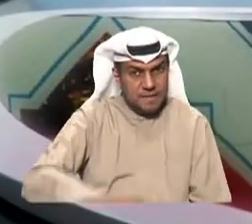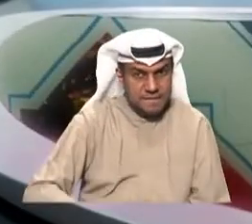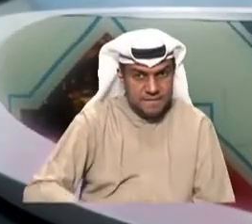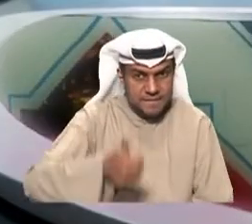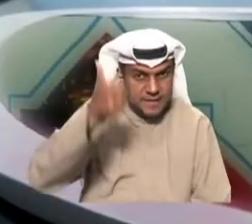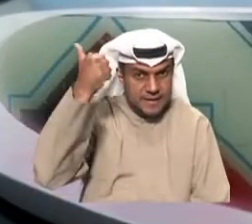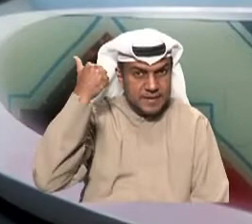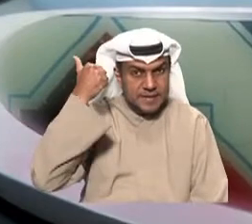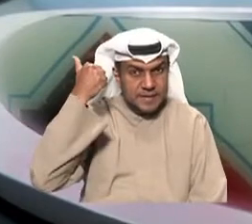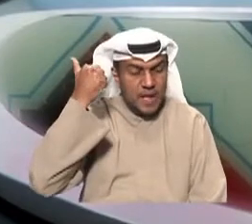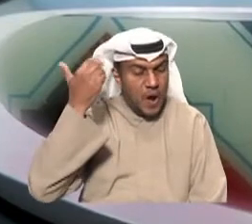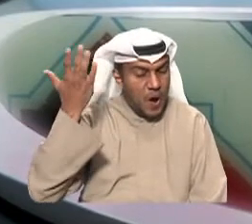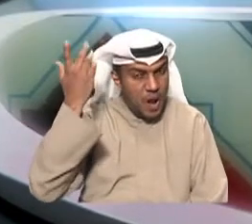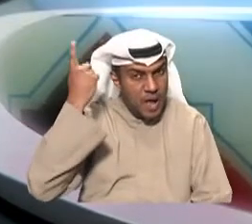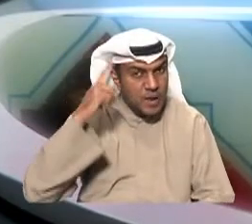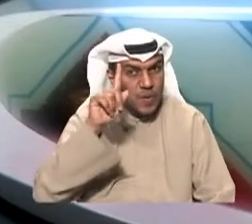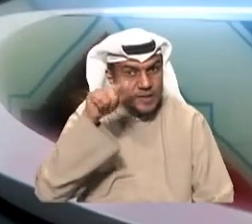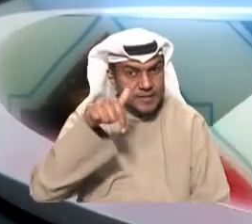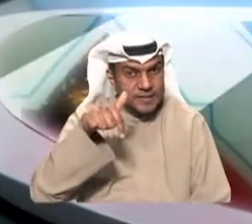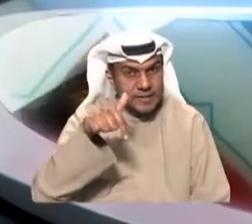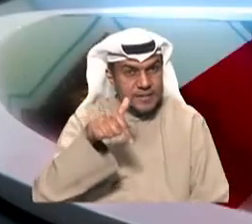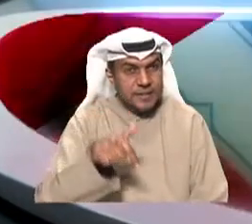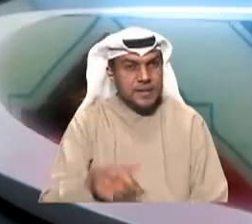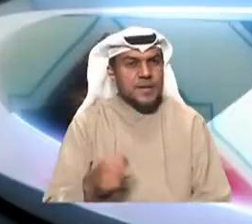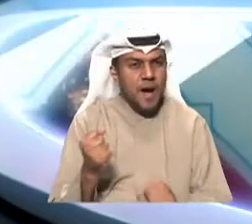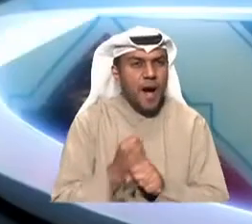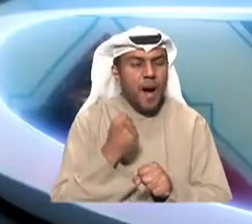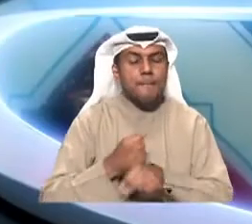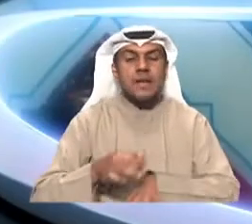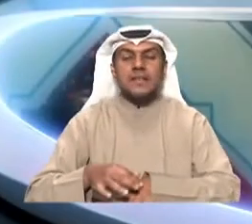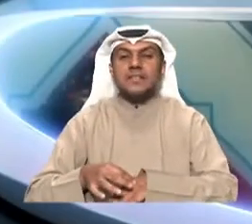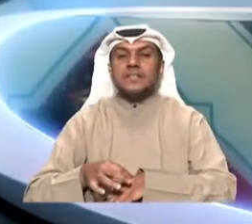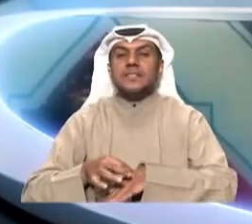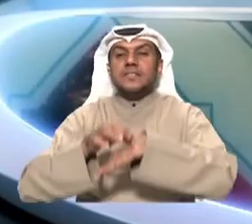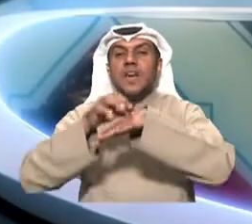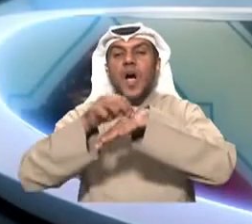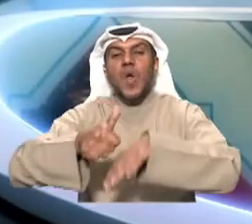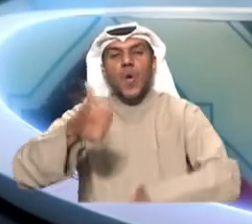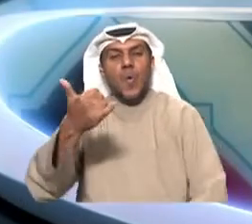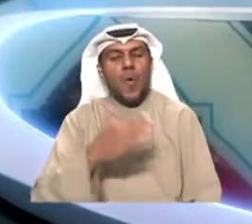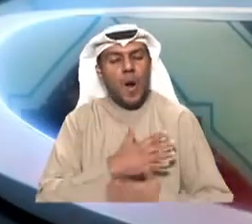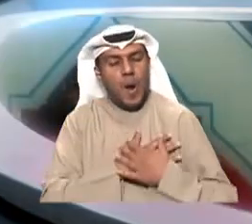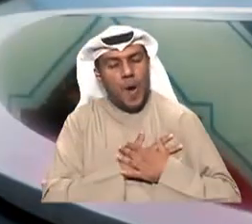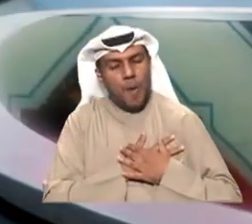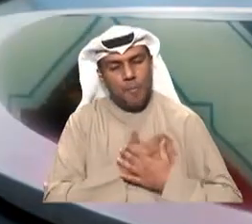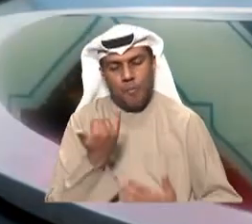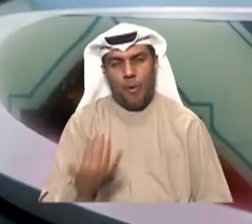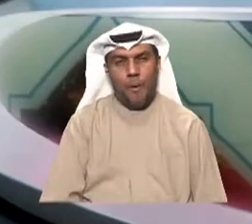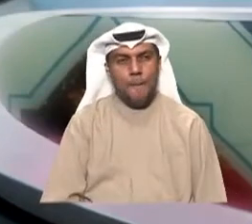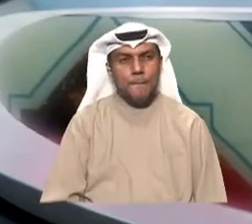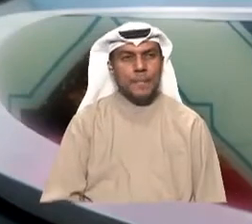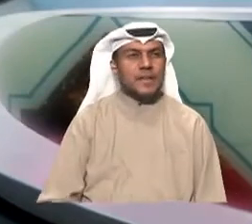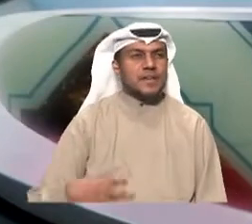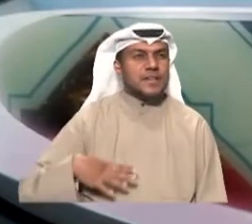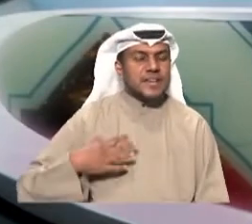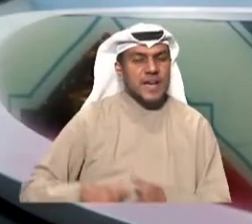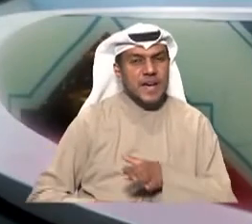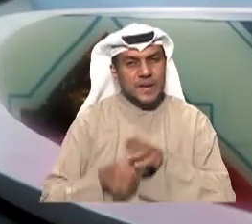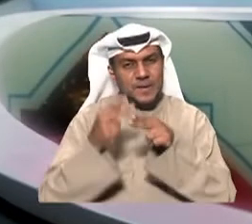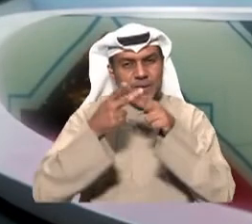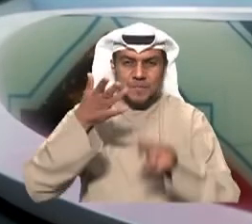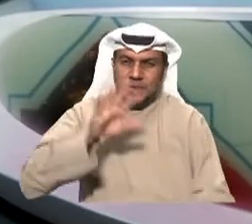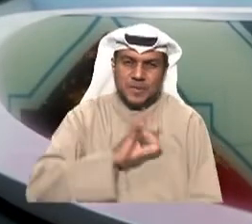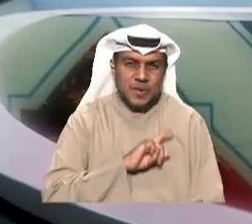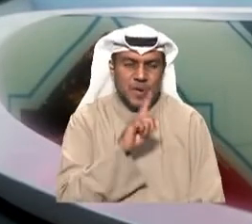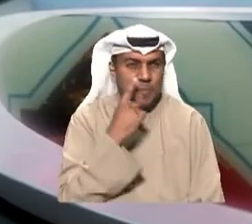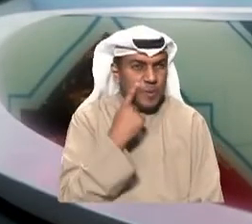حتى بات العمل الإنساني سمة من سماتها، وتم منح سمو أمير البلاد الراحل الشيخ صباح الأحمد الجابر الصباح